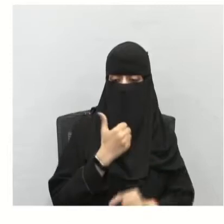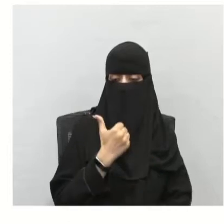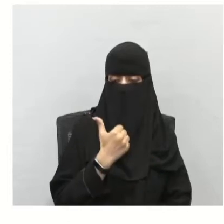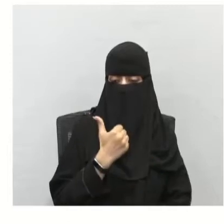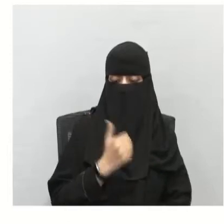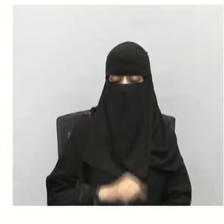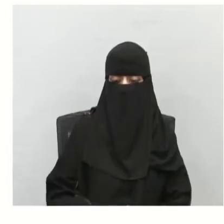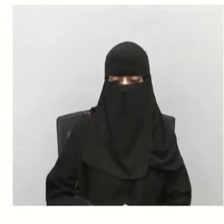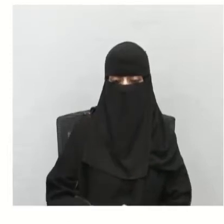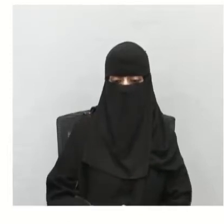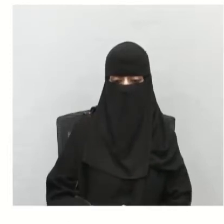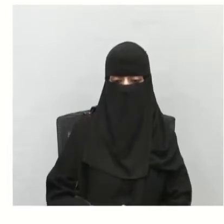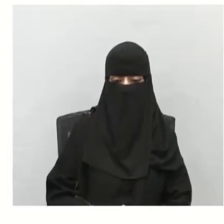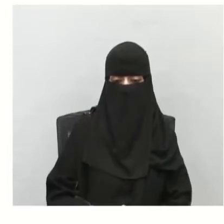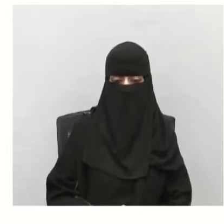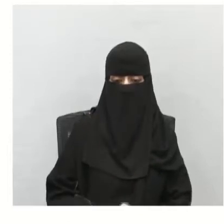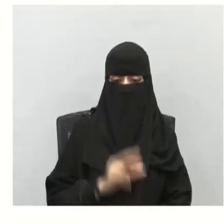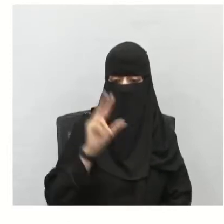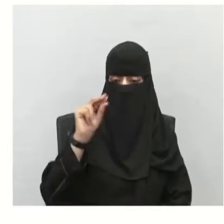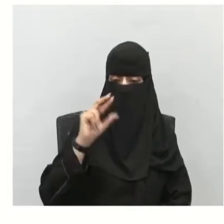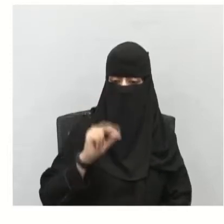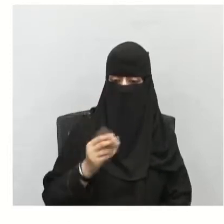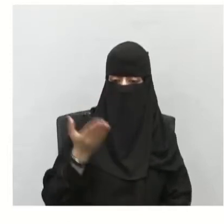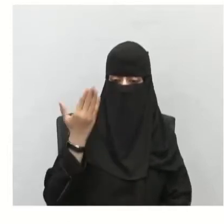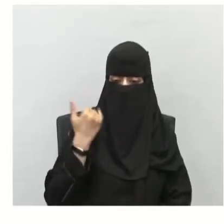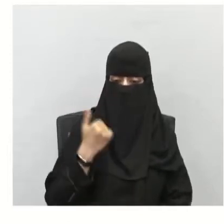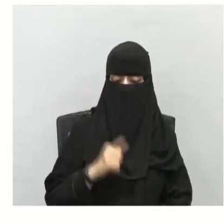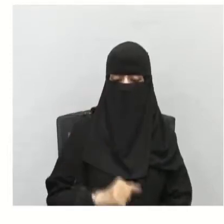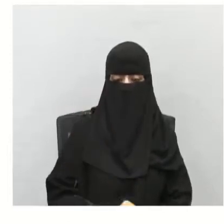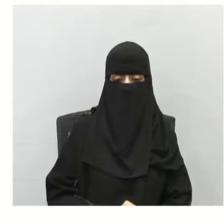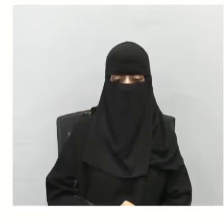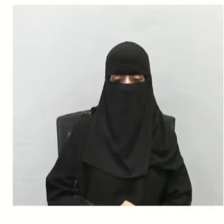10 ضرب 6. يلا بنفس الطريقة السابقة، يلا نبدأ الآن.